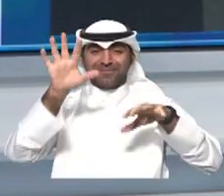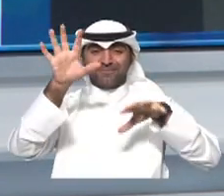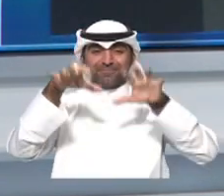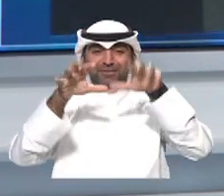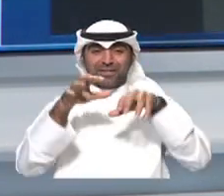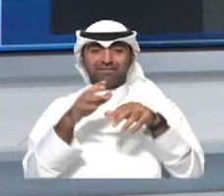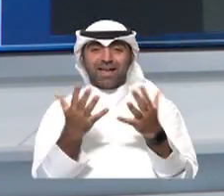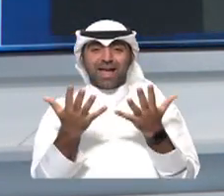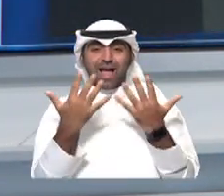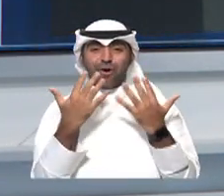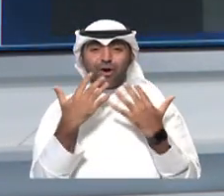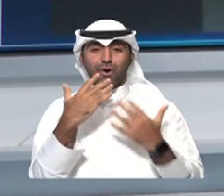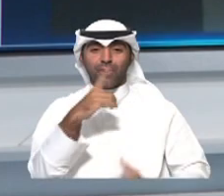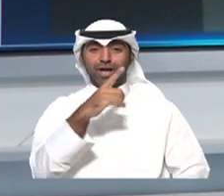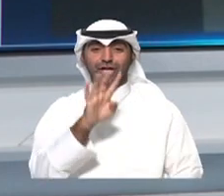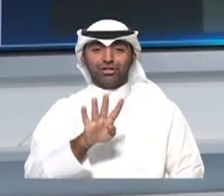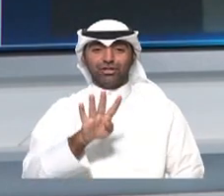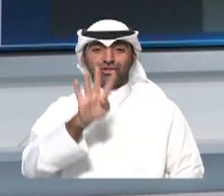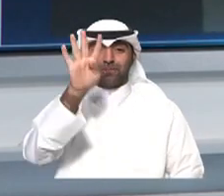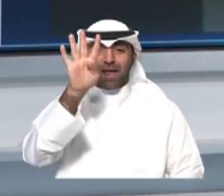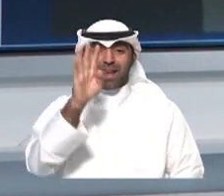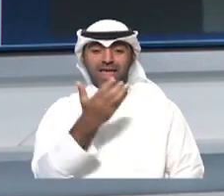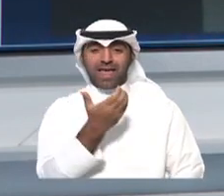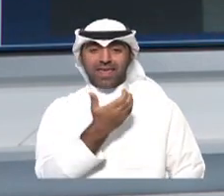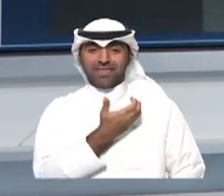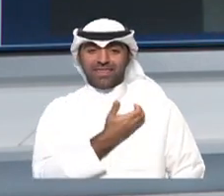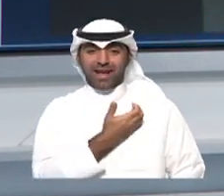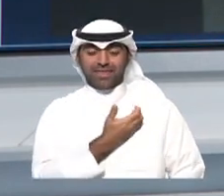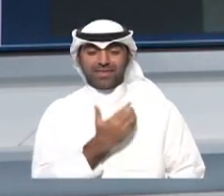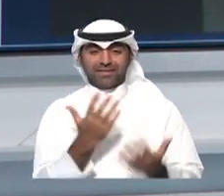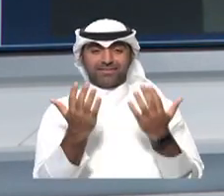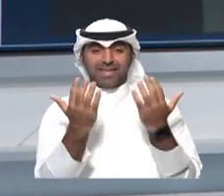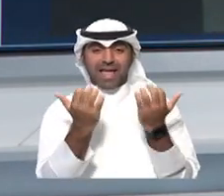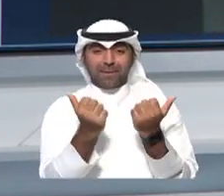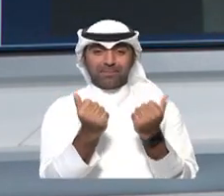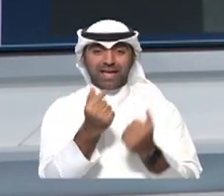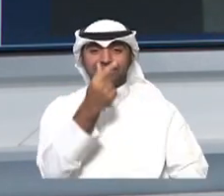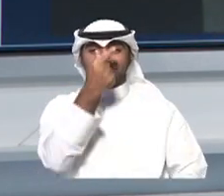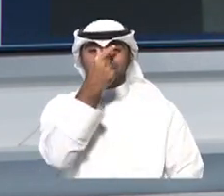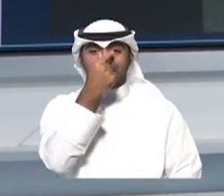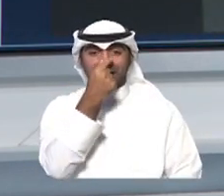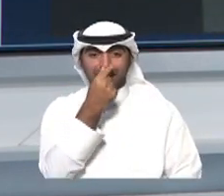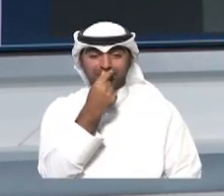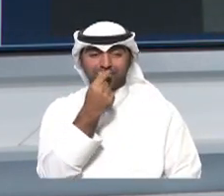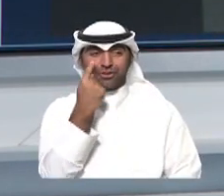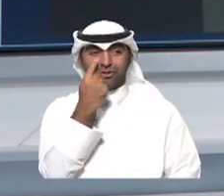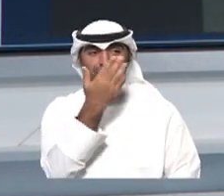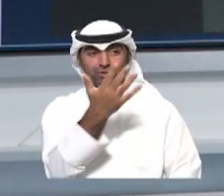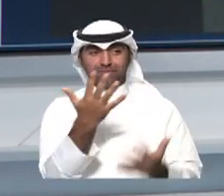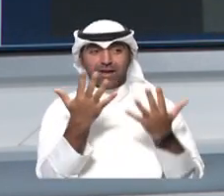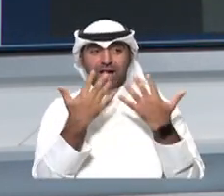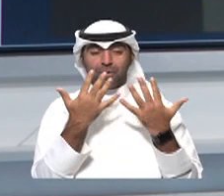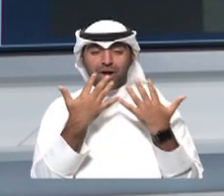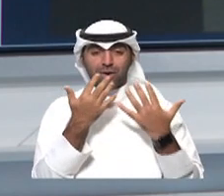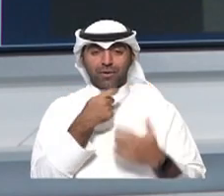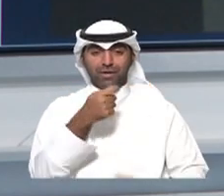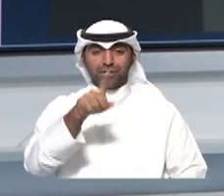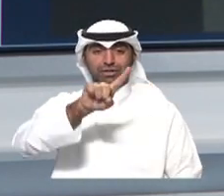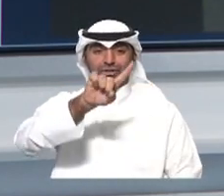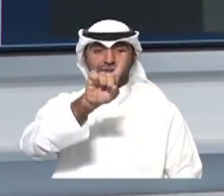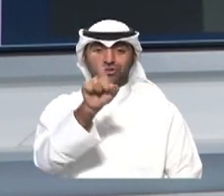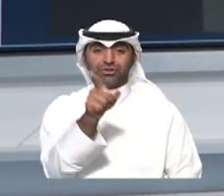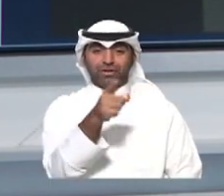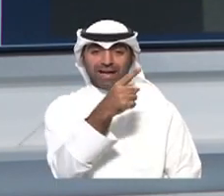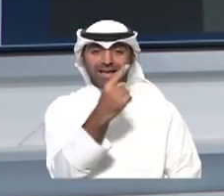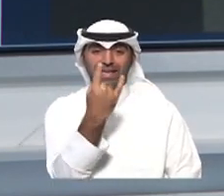يوم الخميس، خفيفة إلى معتدلة سرعة بشكل عام. يوم الثلاثاء 8 إلى 40 والأربعاء 12 إلى 45، أما في يوم الخميس ما